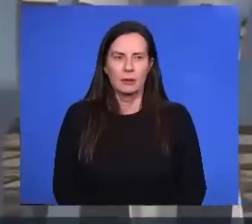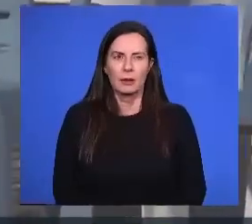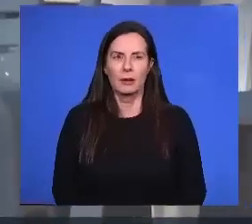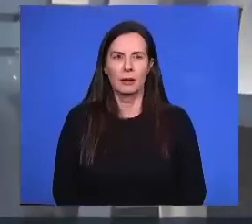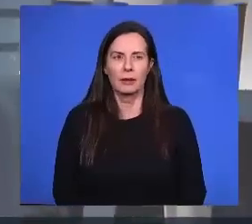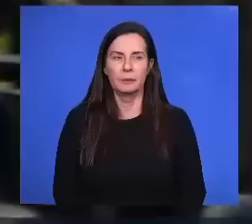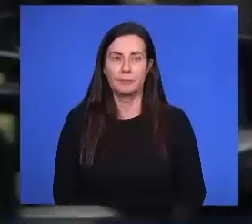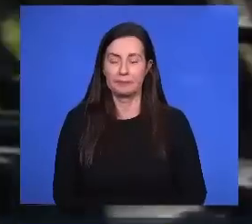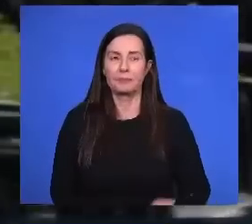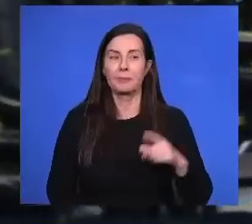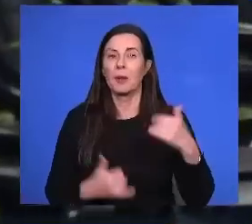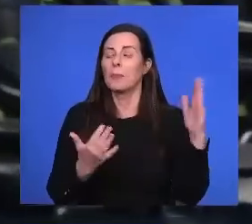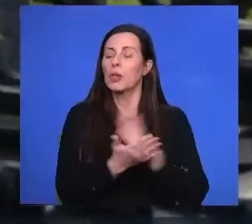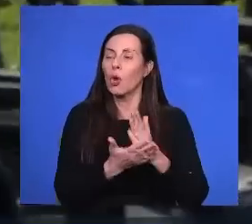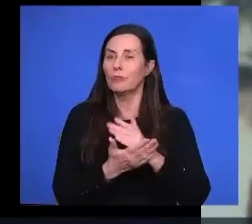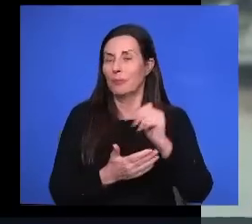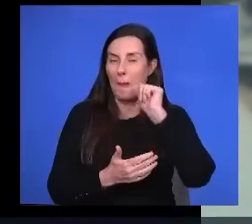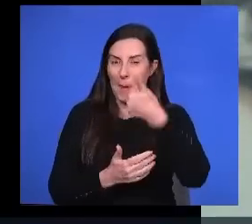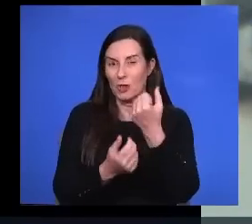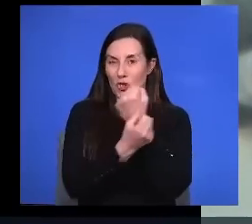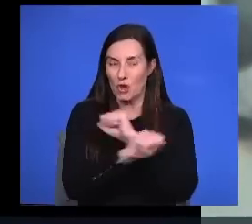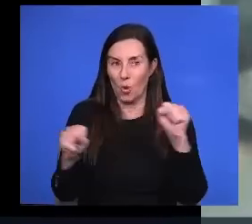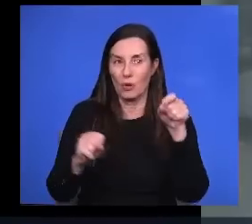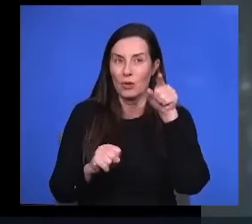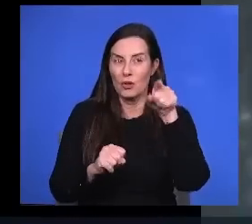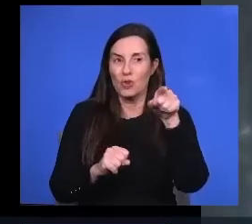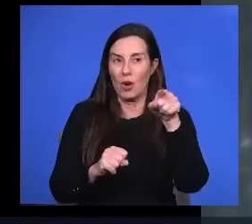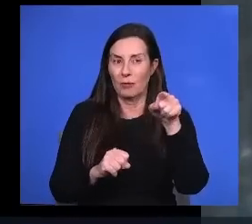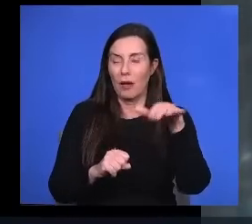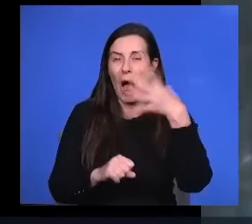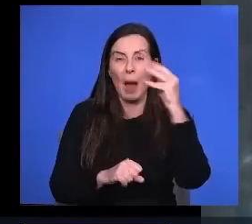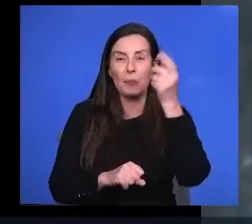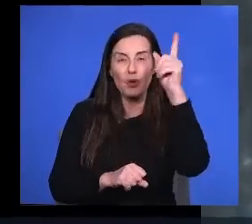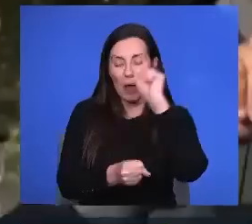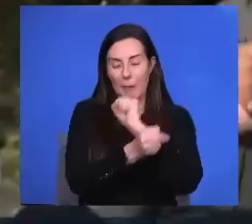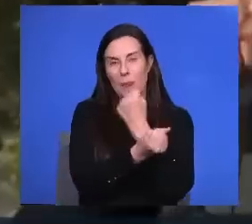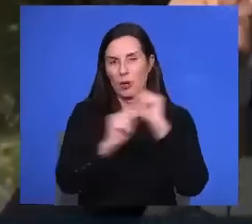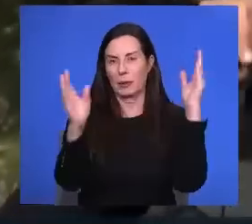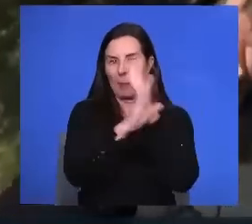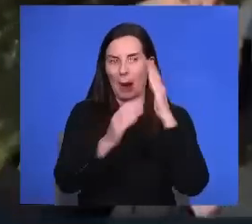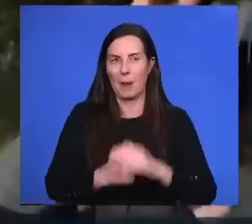בערערה שבוואדי ערה נשלמות ההכנות לקראת שחרורו של מאיר יונס לאחר 40 שנות מאסר.